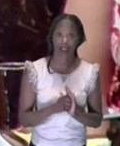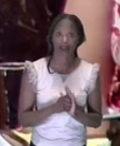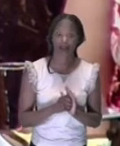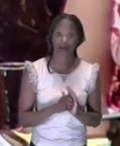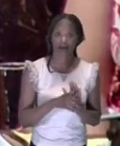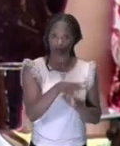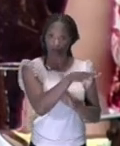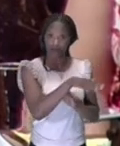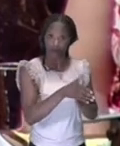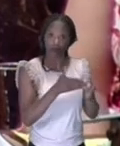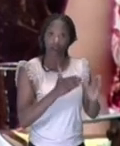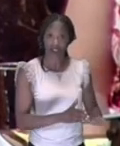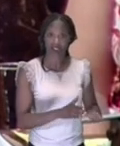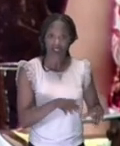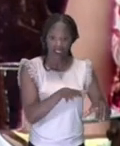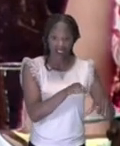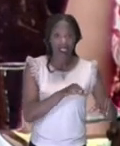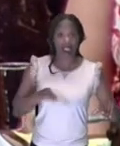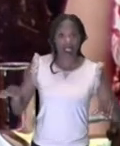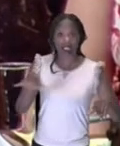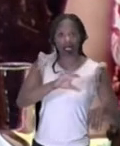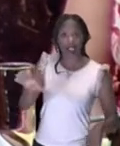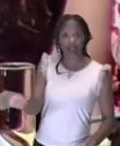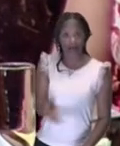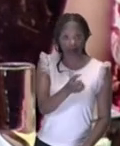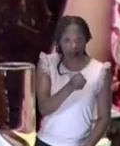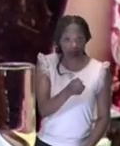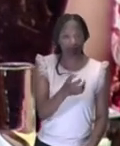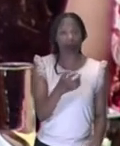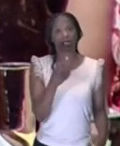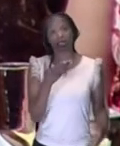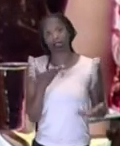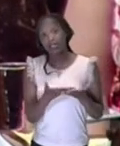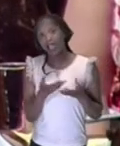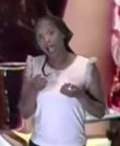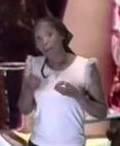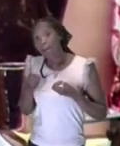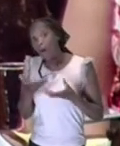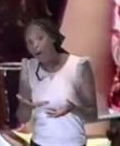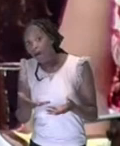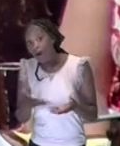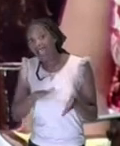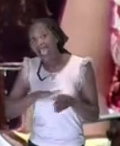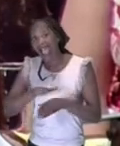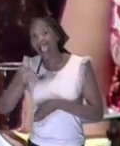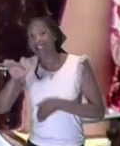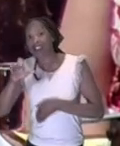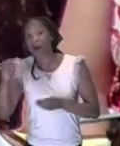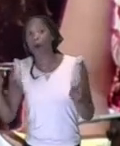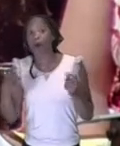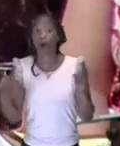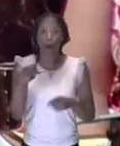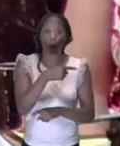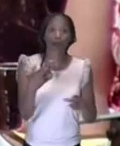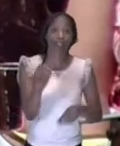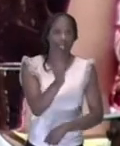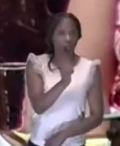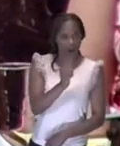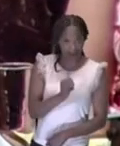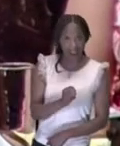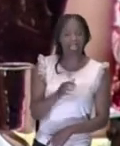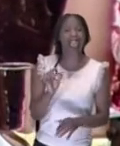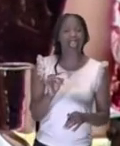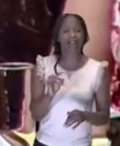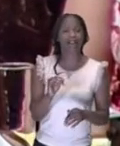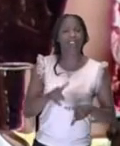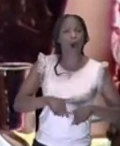de préempter un certain nombre de terrains, vous pouvez ou bien accélérer ou bien freiner. On a quand même une construction de logements qui est ralentie aujourd'hui. Nous espérons que